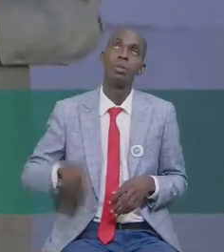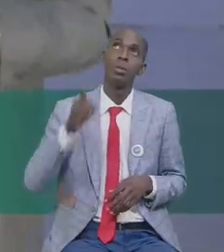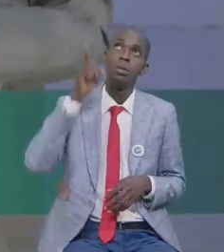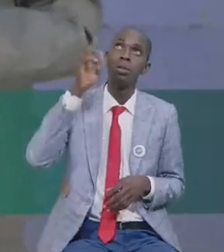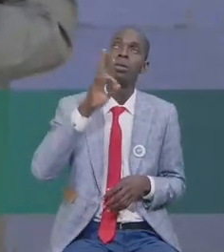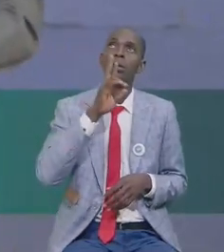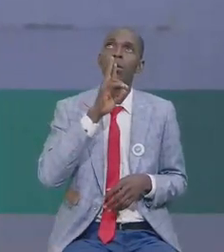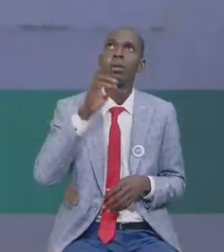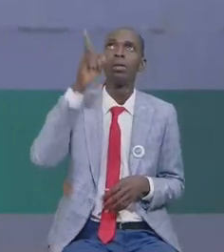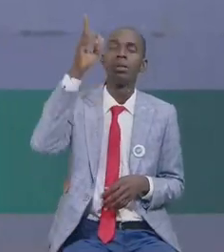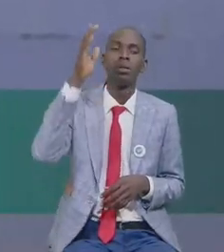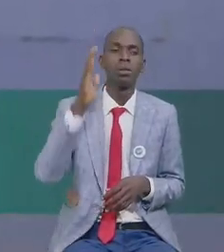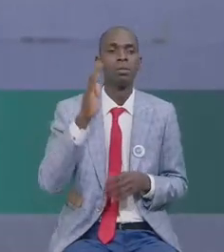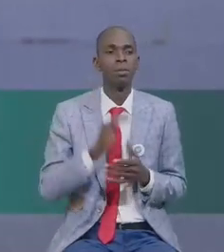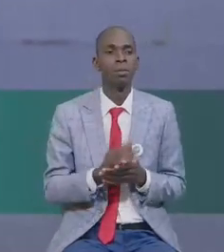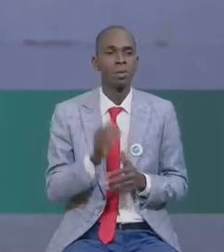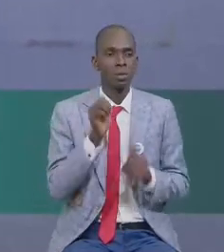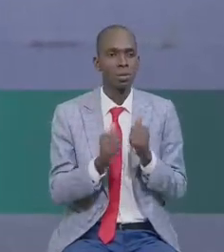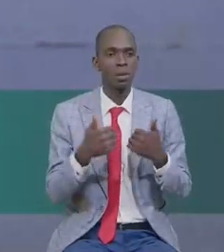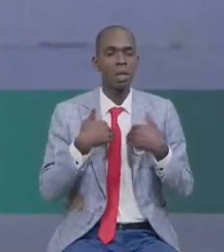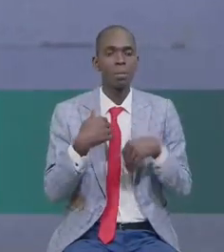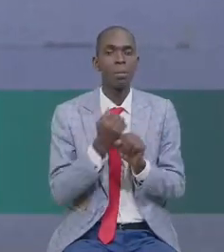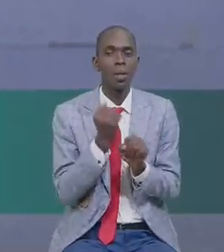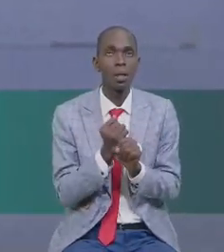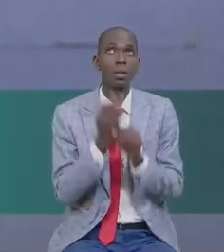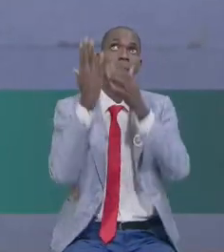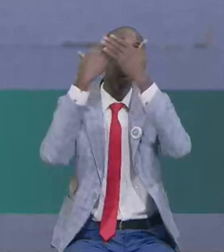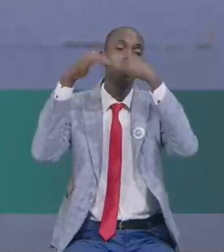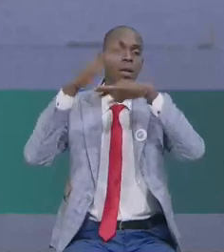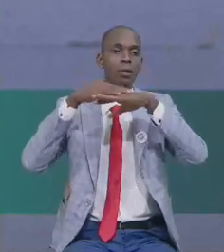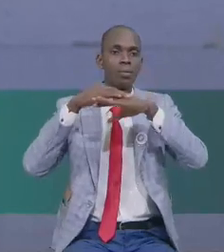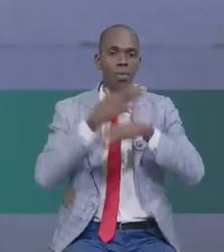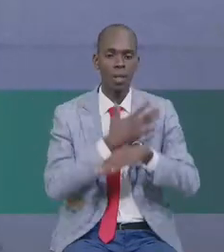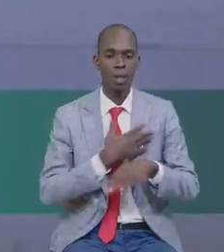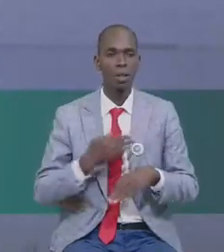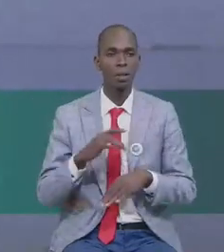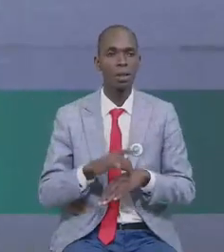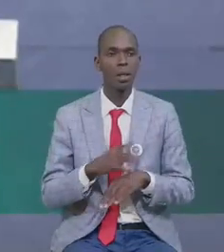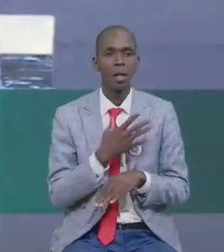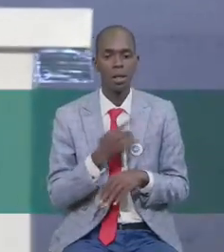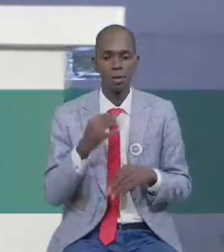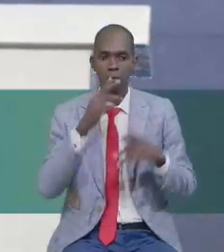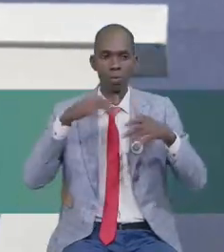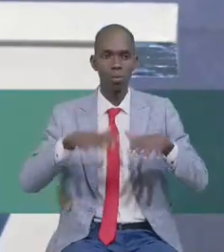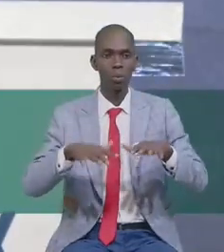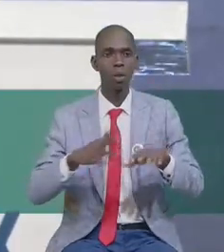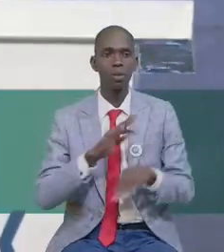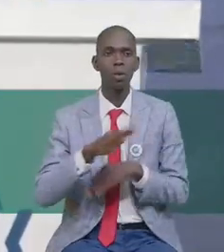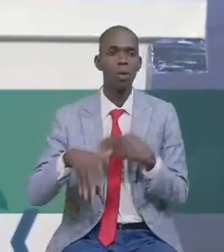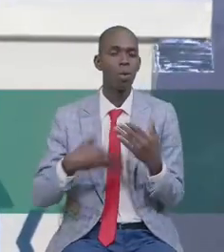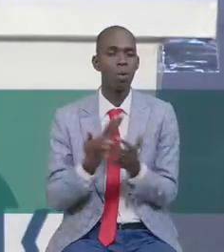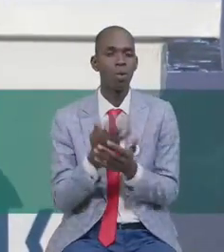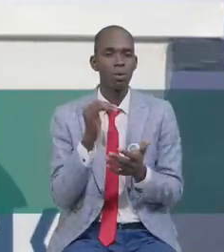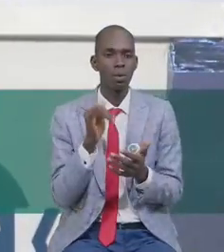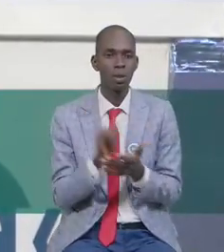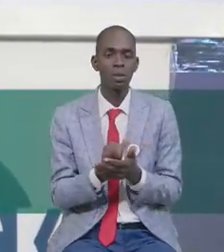Seigneur, toi qui as fait le ciel, la terre, la mer et tout ce qui